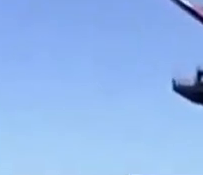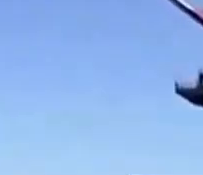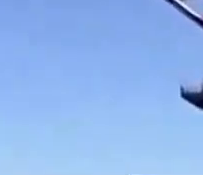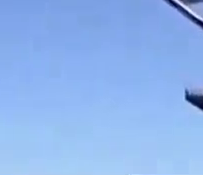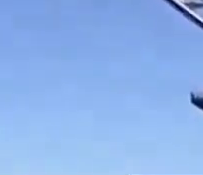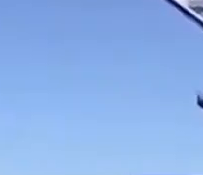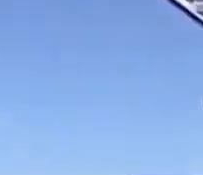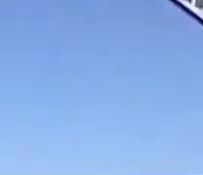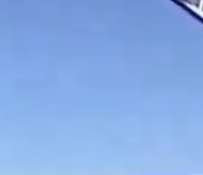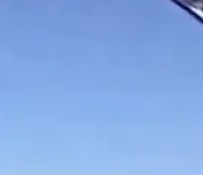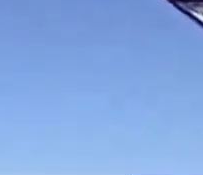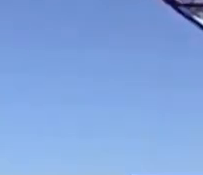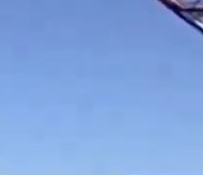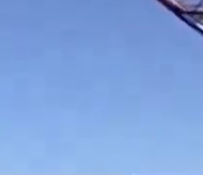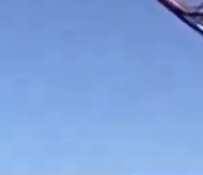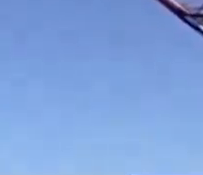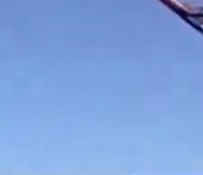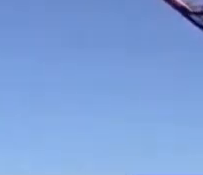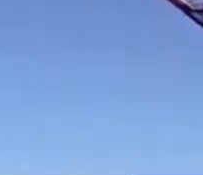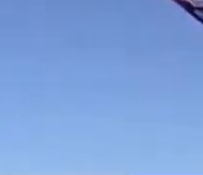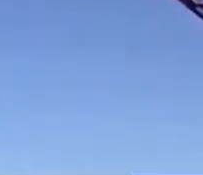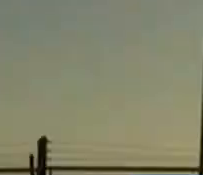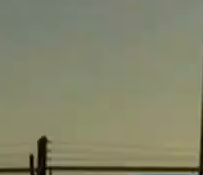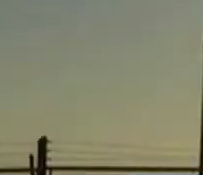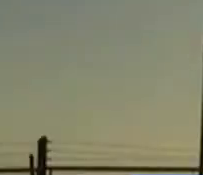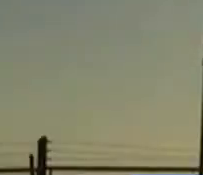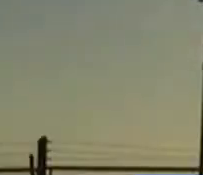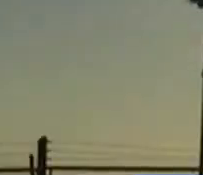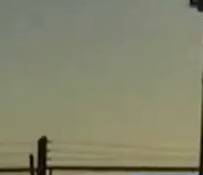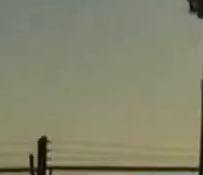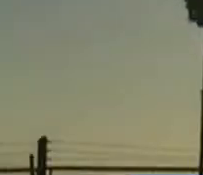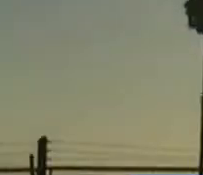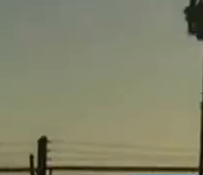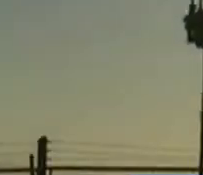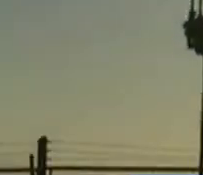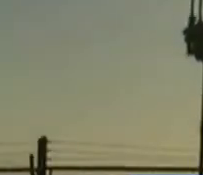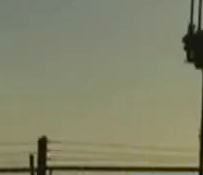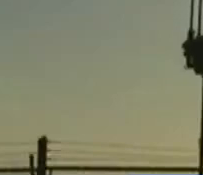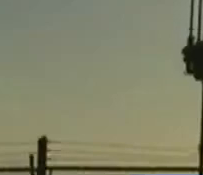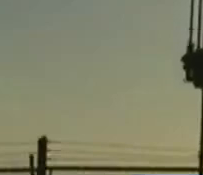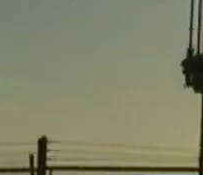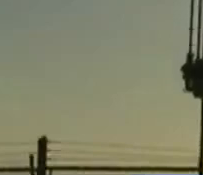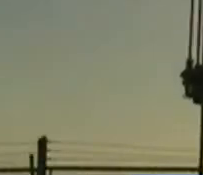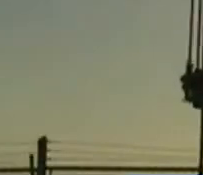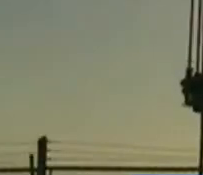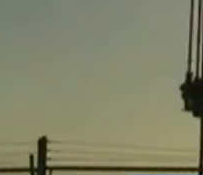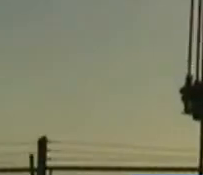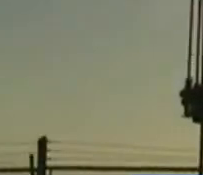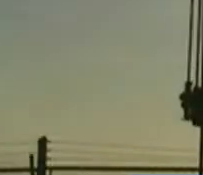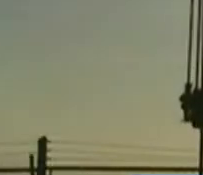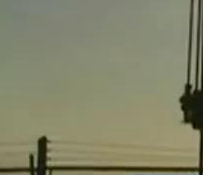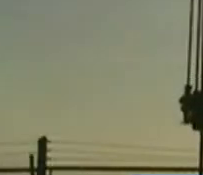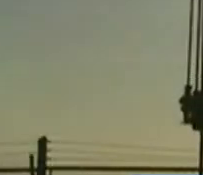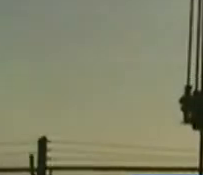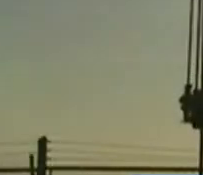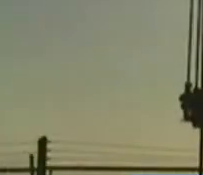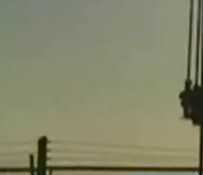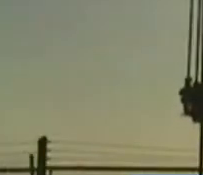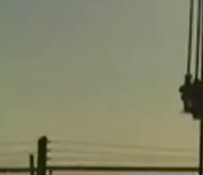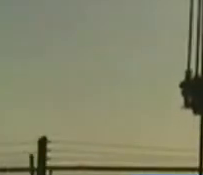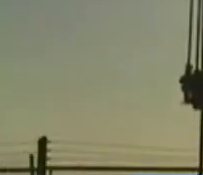75.43 دولارا للبرميل، ونزلت العقود الآجلة لخام غرب تكساس الوسيط 52 سنتا إلى أو 0.7% إلى